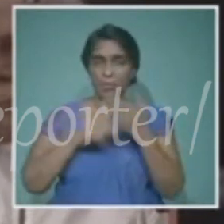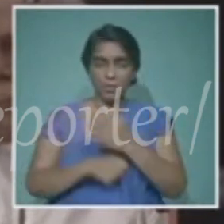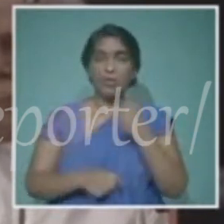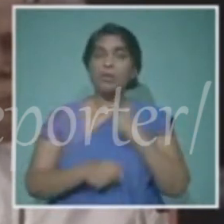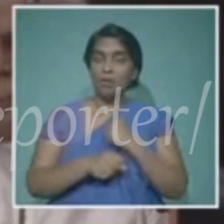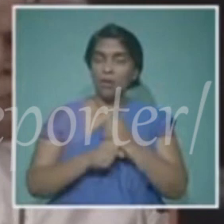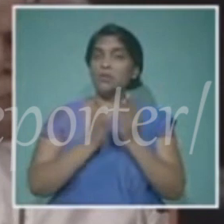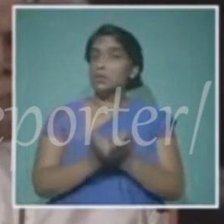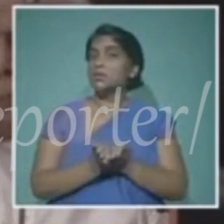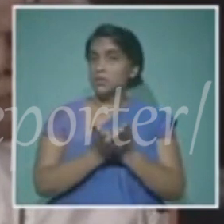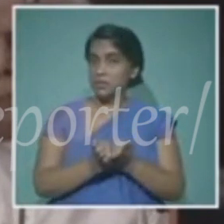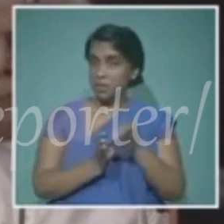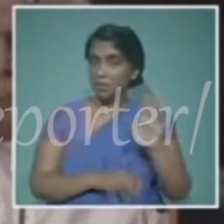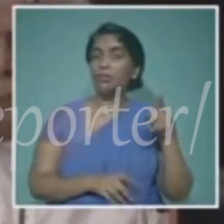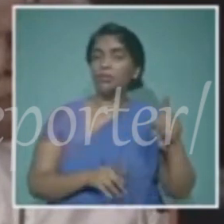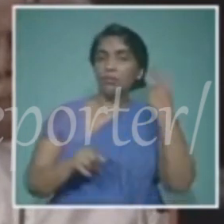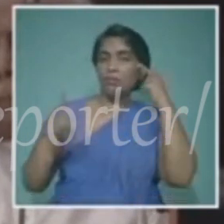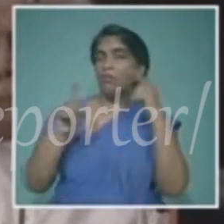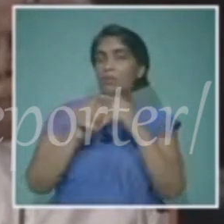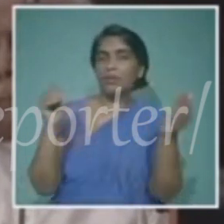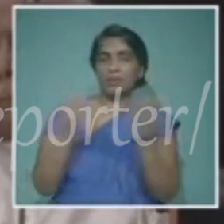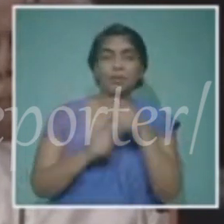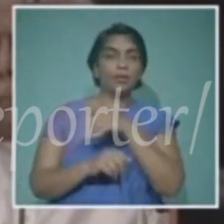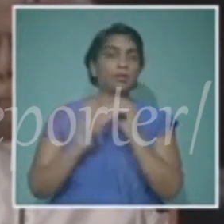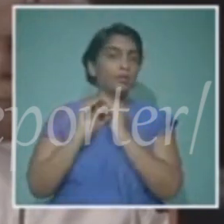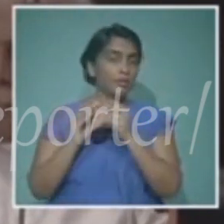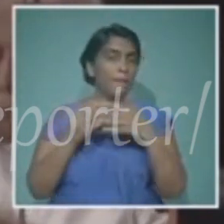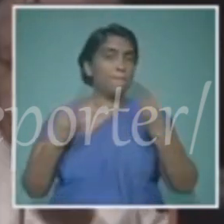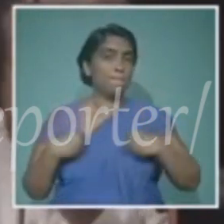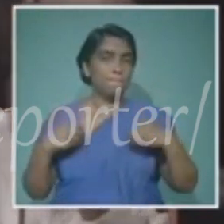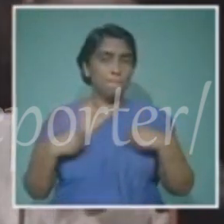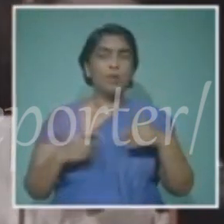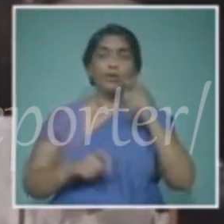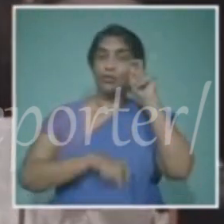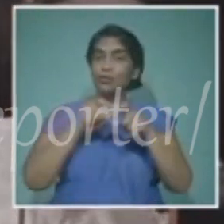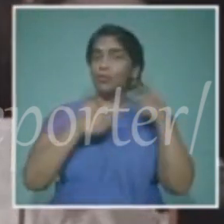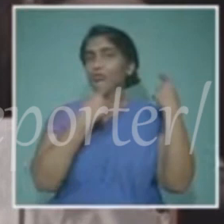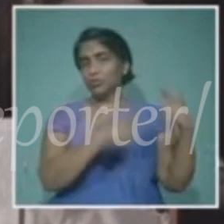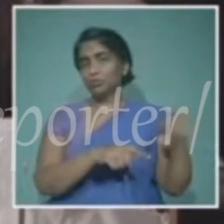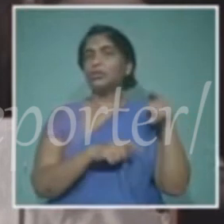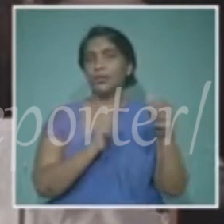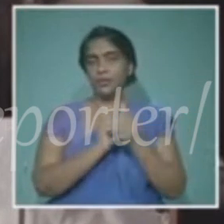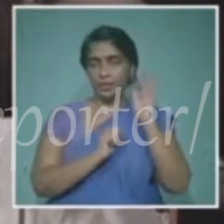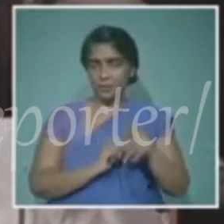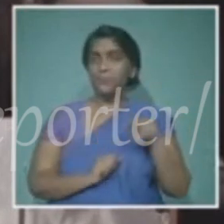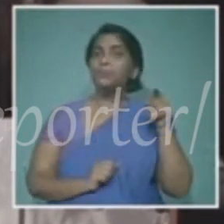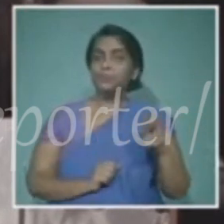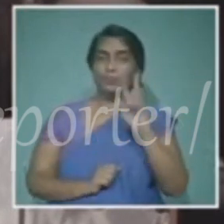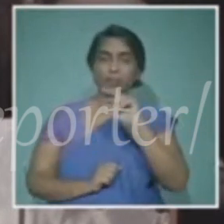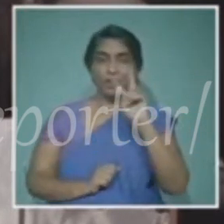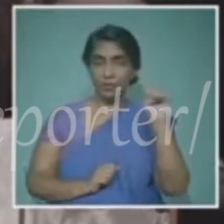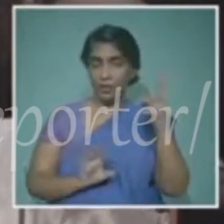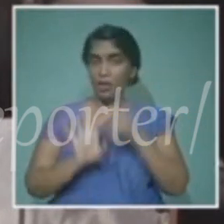රාජ්‍ය සම්පත් කියන ලේබලයට මුවා වී මේ ආයතනවල පාඩුව ජනතාව පිට පැටවෙව්වා.